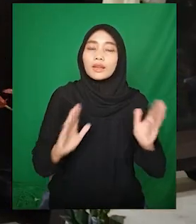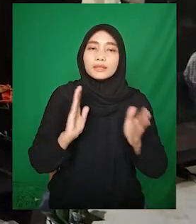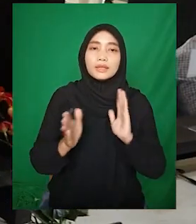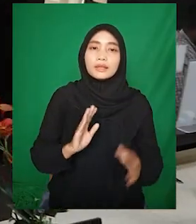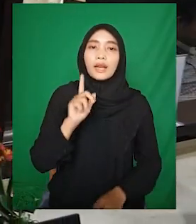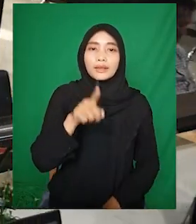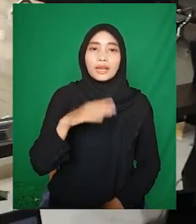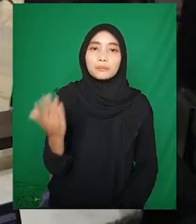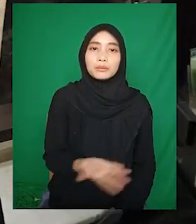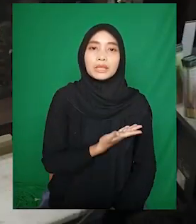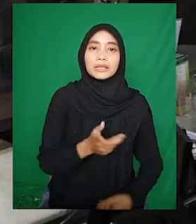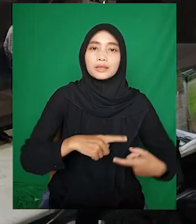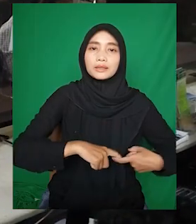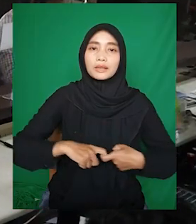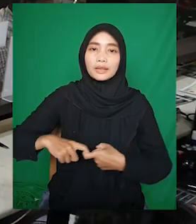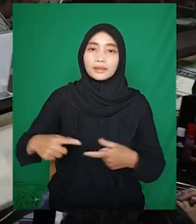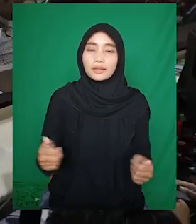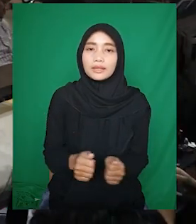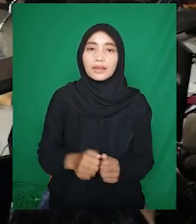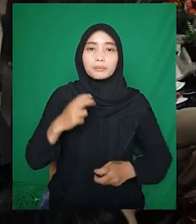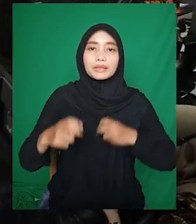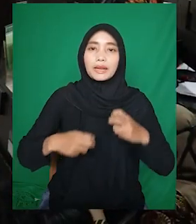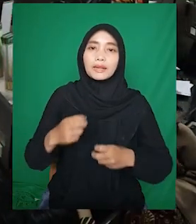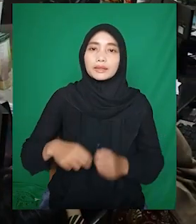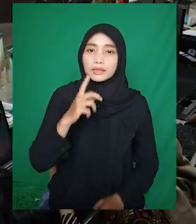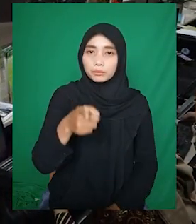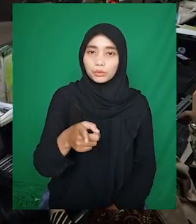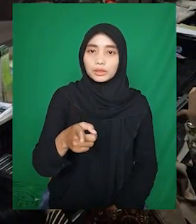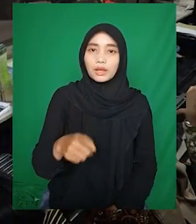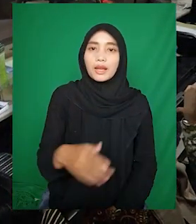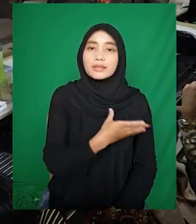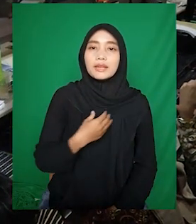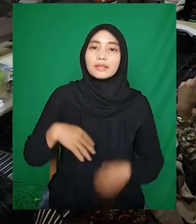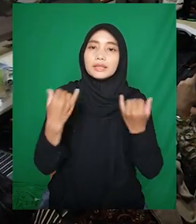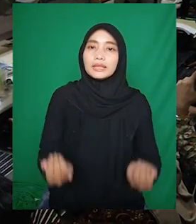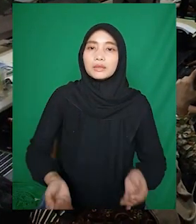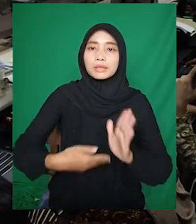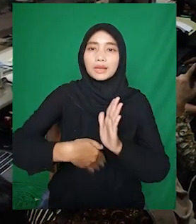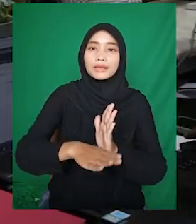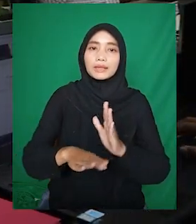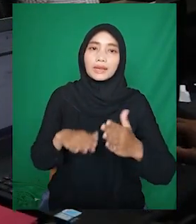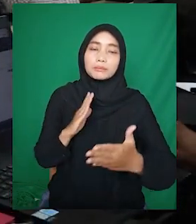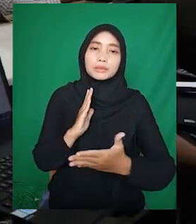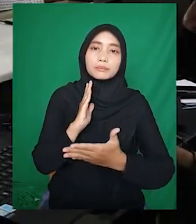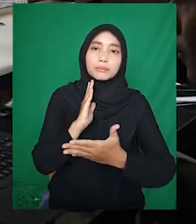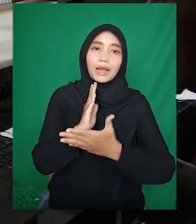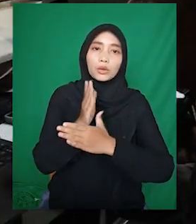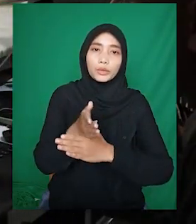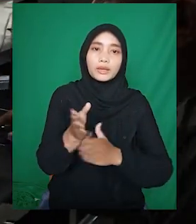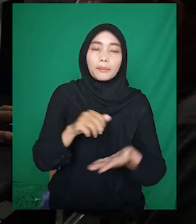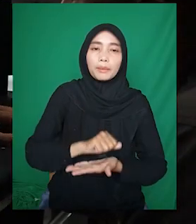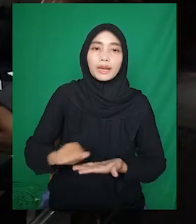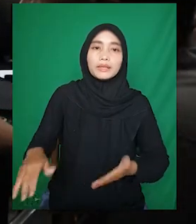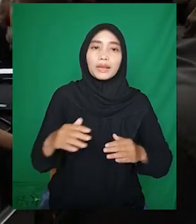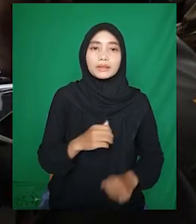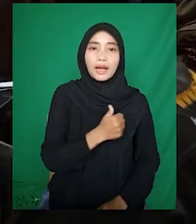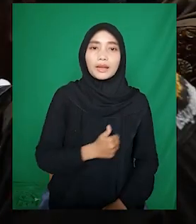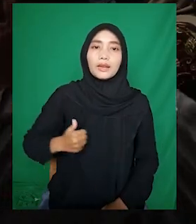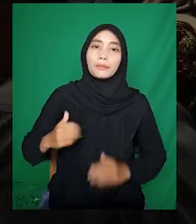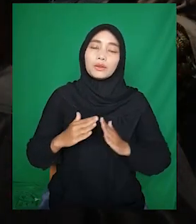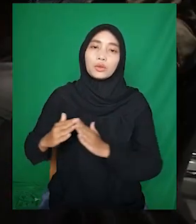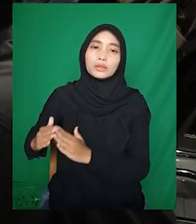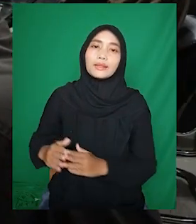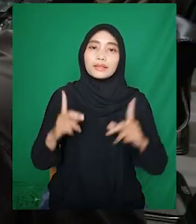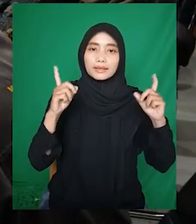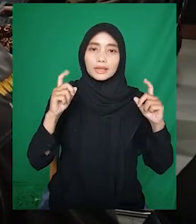Jika Anda memiliki keterkaitan dengan perkara tersebut dan ingin menyelesaikan melalui Pengadilan Agama Kota Tasikmalaya,